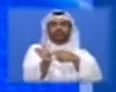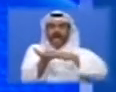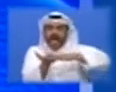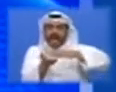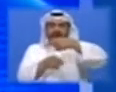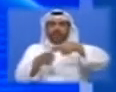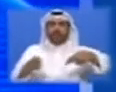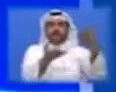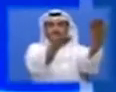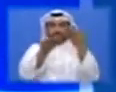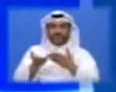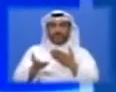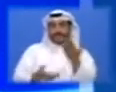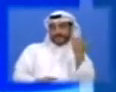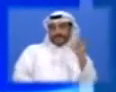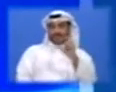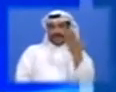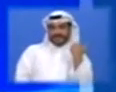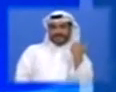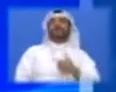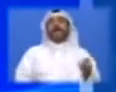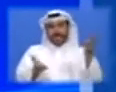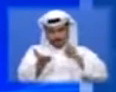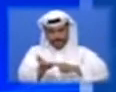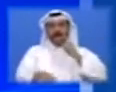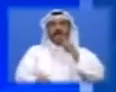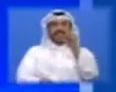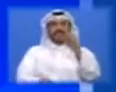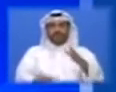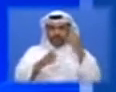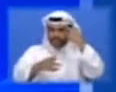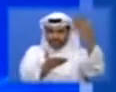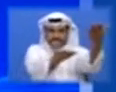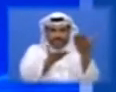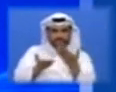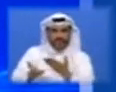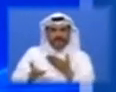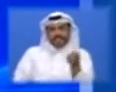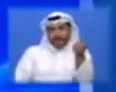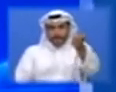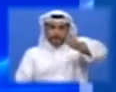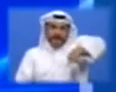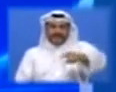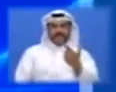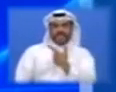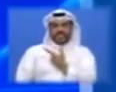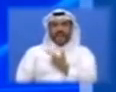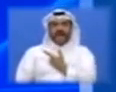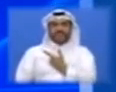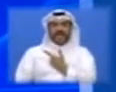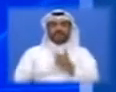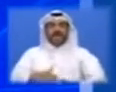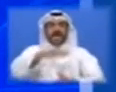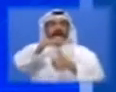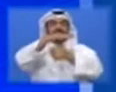دوله الكويت كما رحب المجلس بالزياره التي سيقوم بها للبلاد يوم غد الثلاثاء فخامه